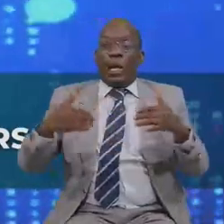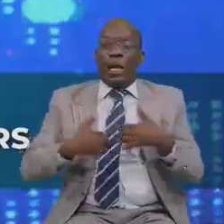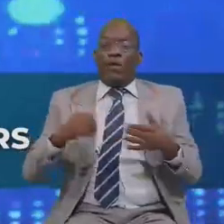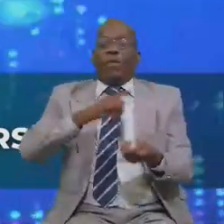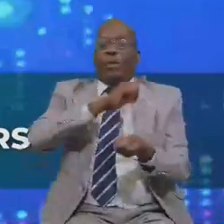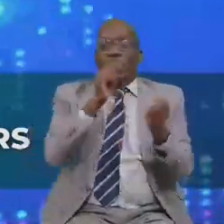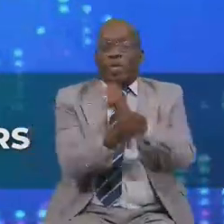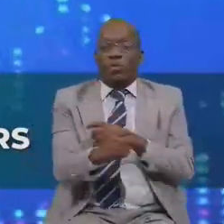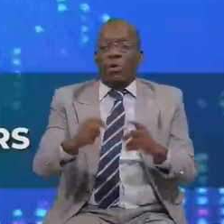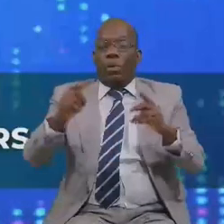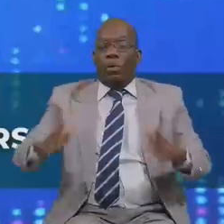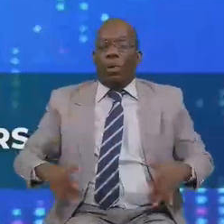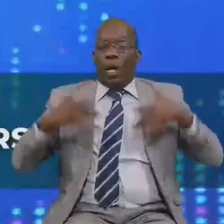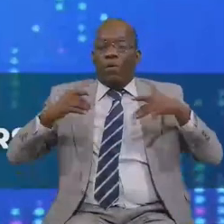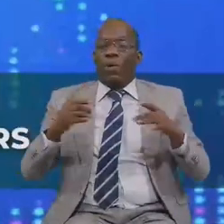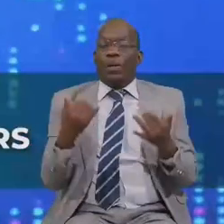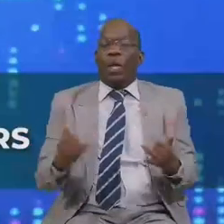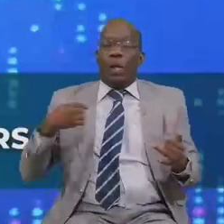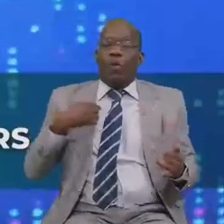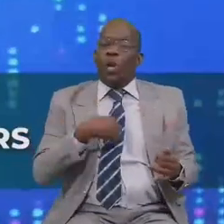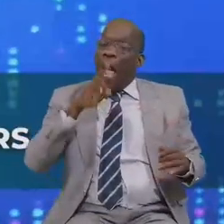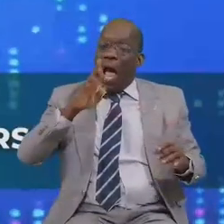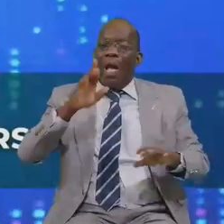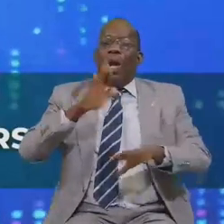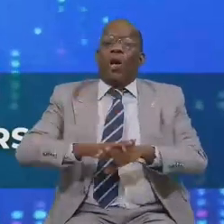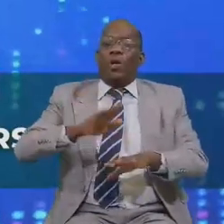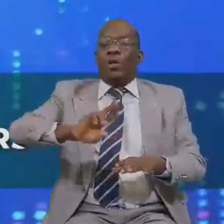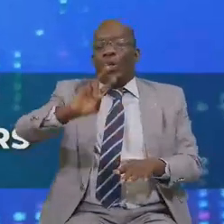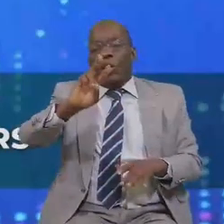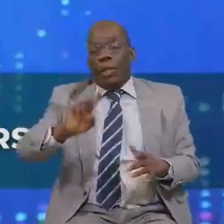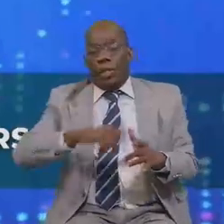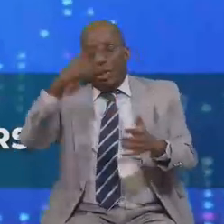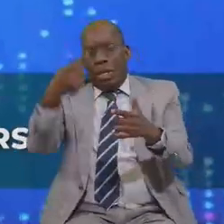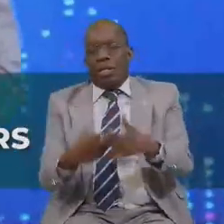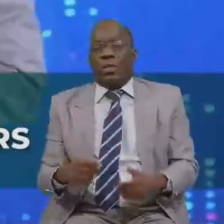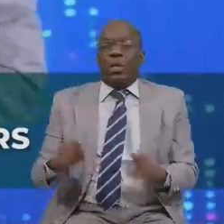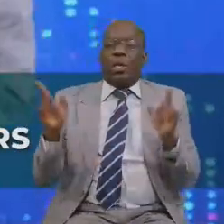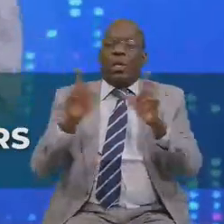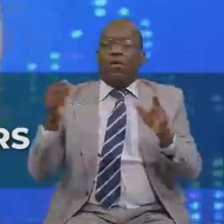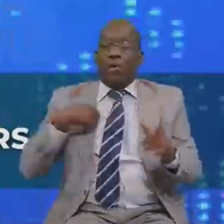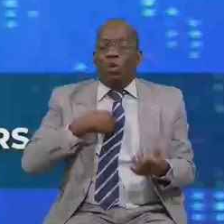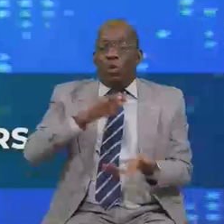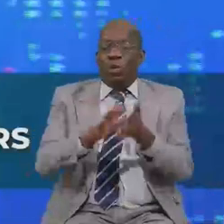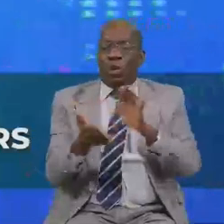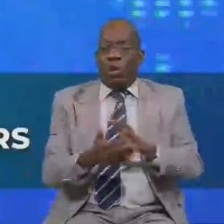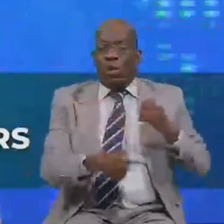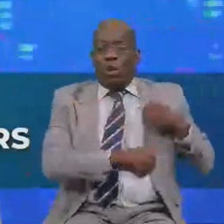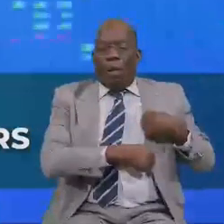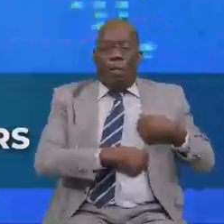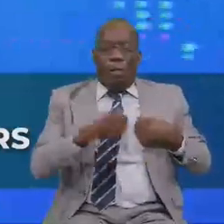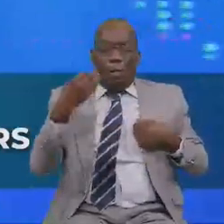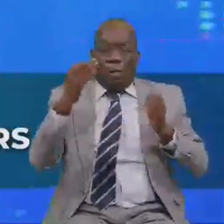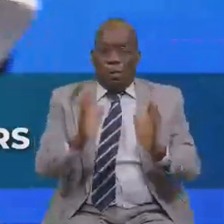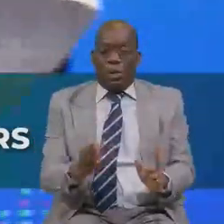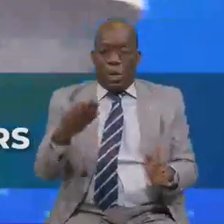Maintenant, nous passons au niveau supérieur et nous devenons soldats de Christ. Qu'est-ce que nous apprenons du